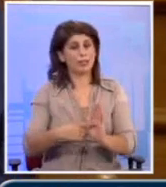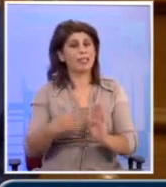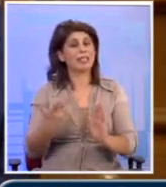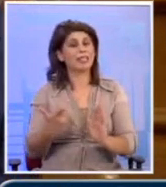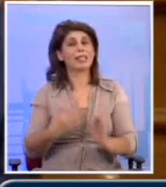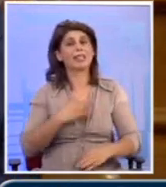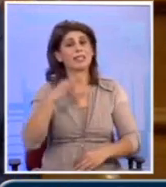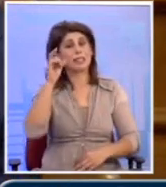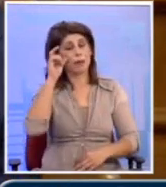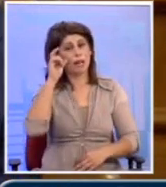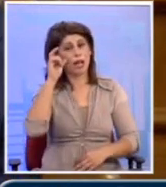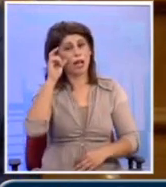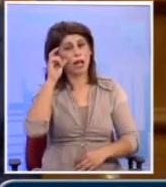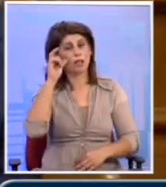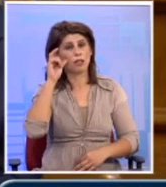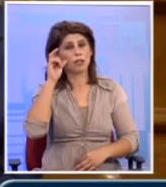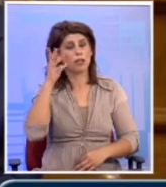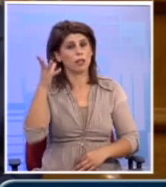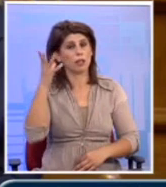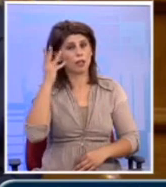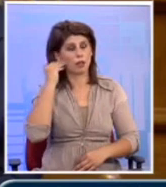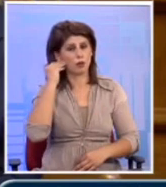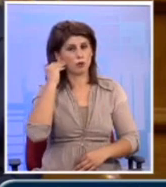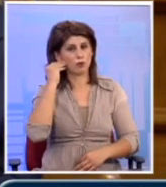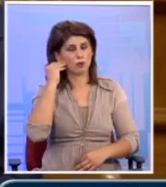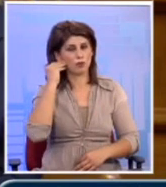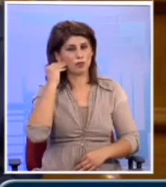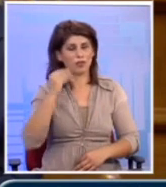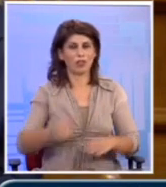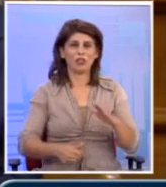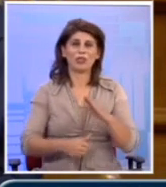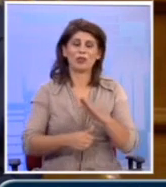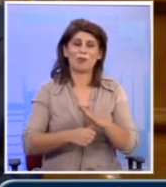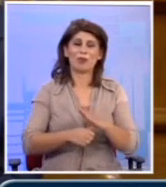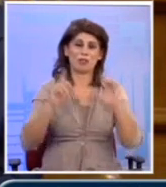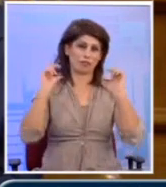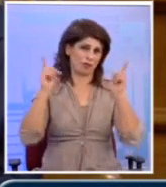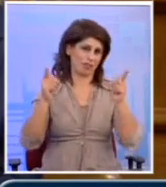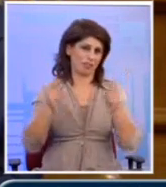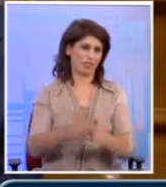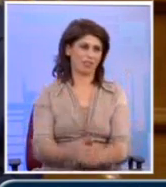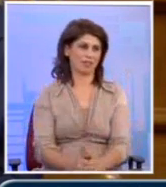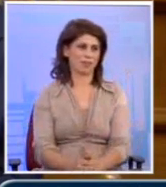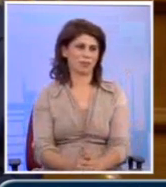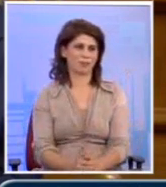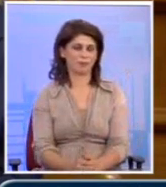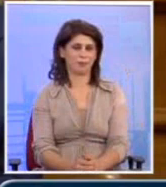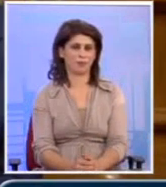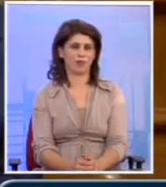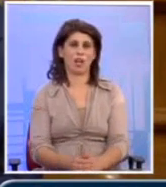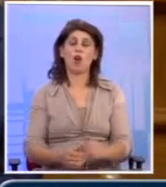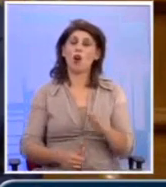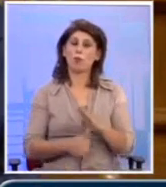κύριε Σαμαρά, για να ακούσω τον πρόεδρο της Δημοκρατίας. Ο πρόεδρος της Δημοκρατίας είναι